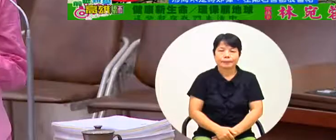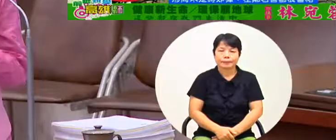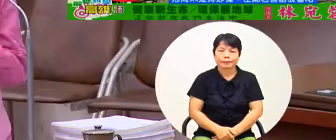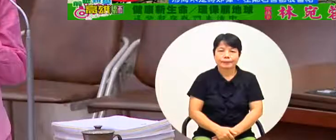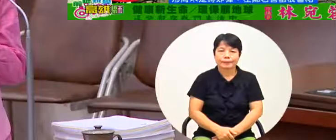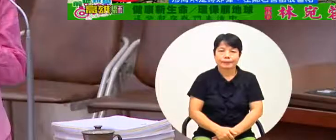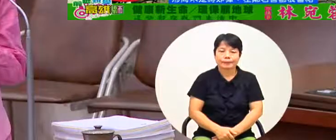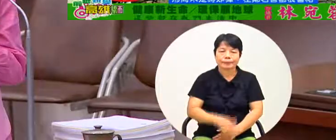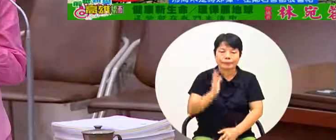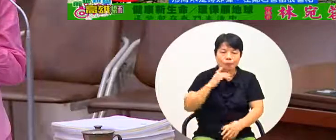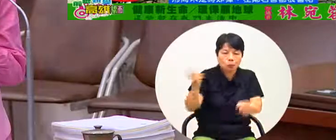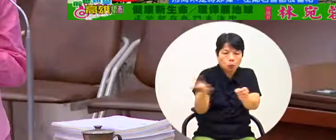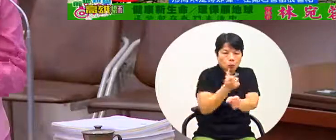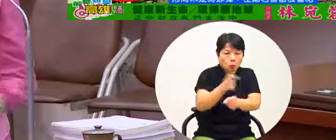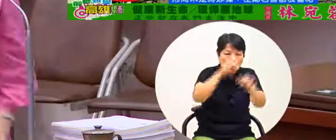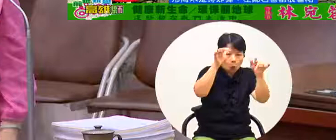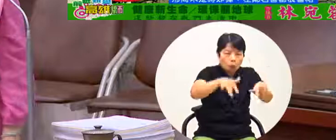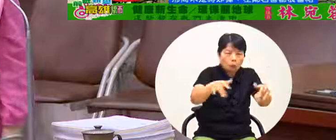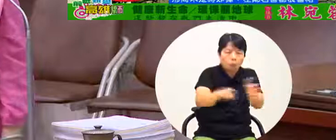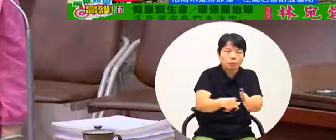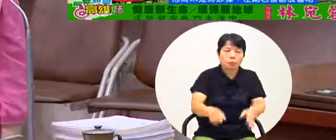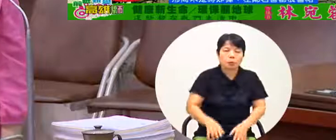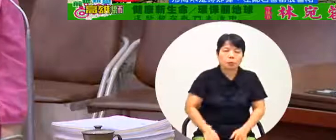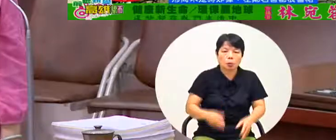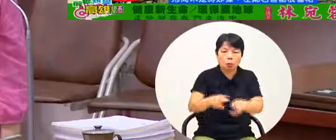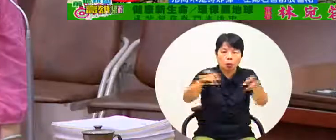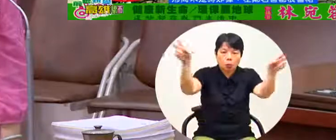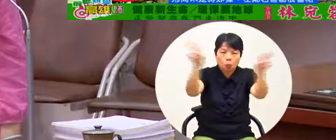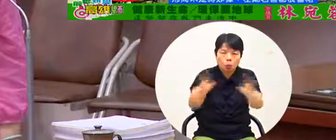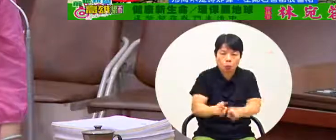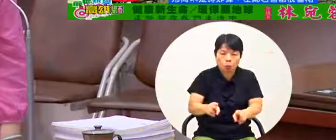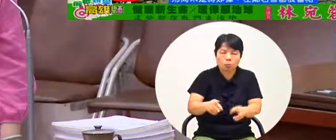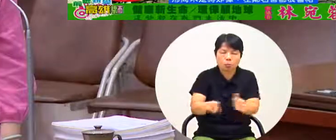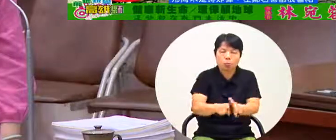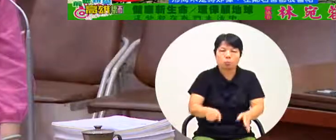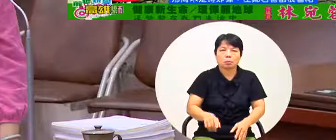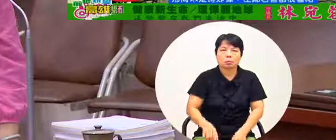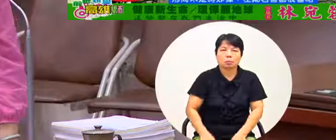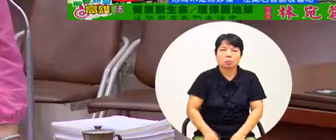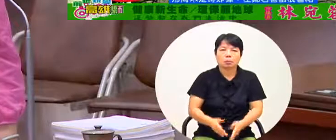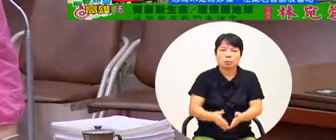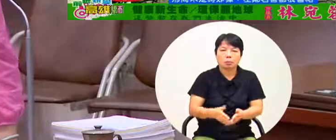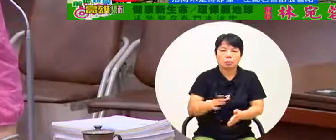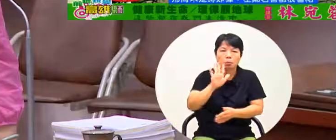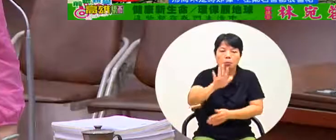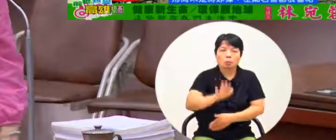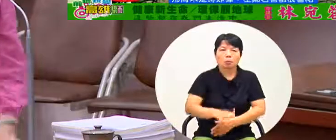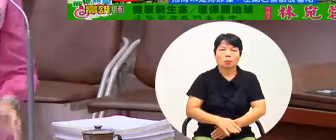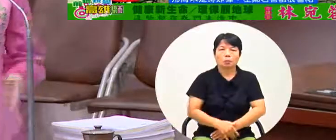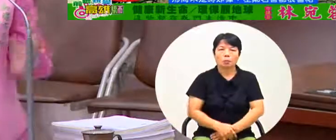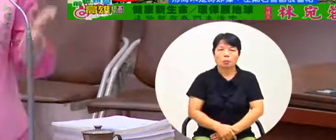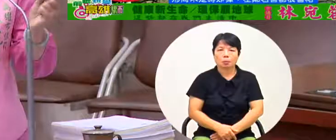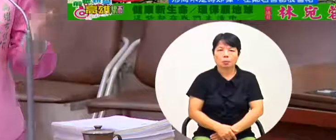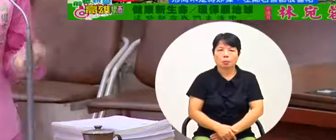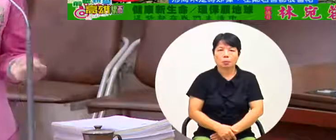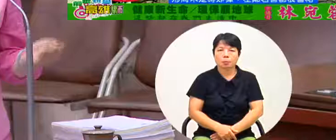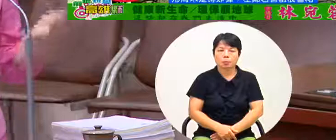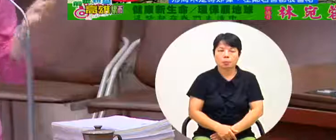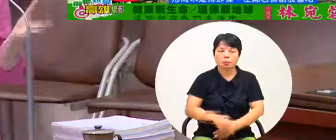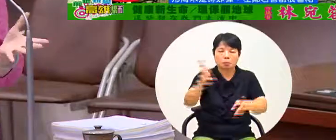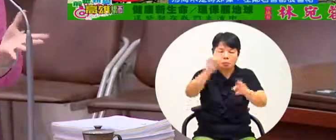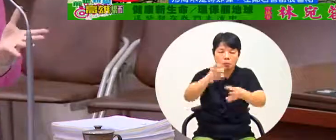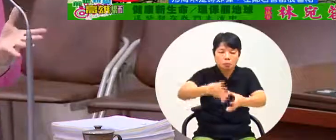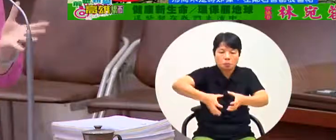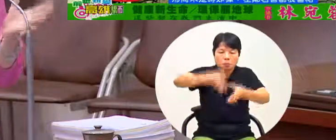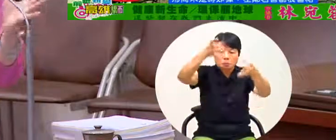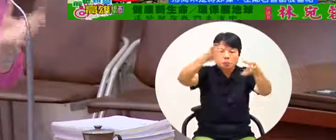阵，有雷公在弹的时阵吼，嘛曾经有一种就叫做电烫嘛吼，电烫它也是有